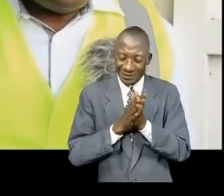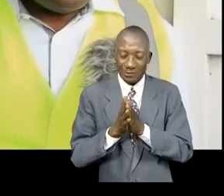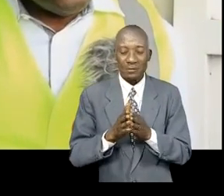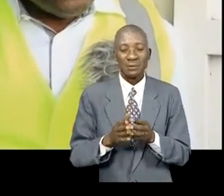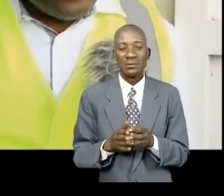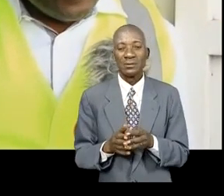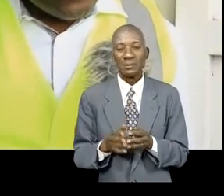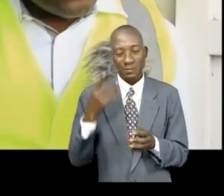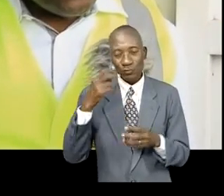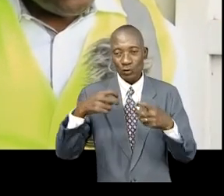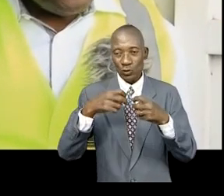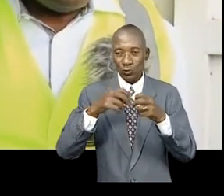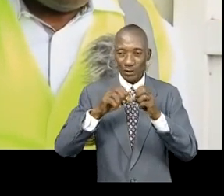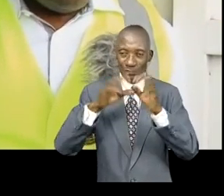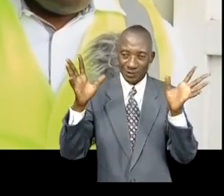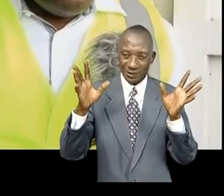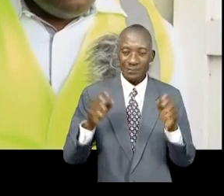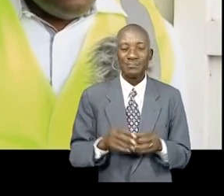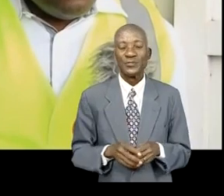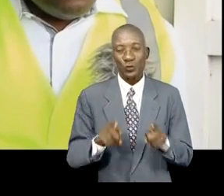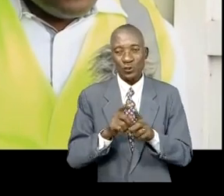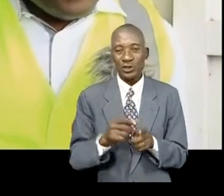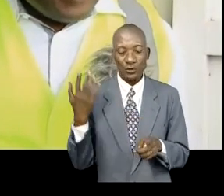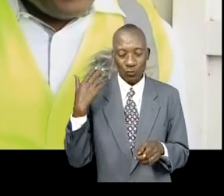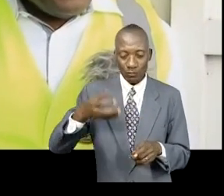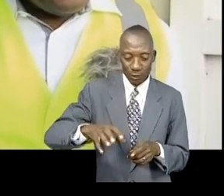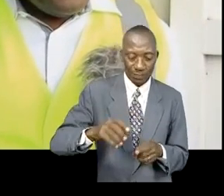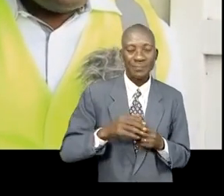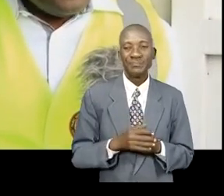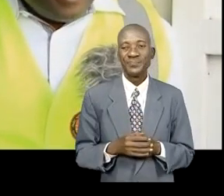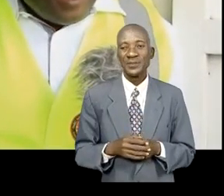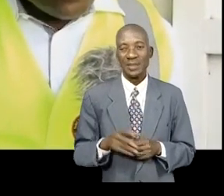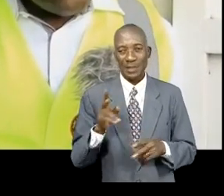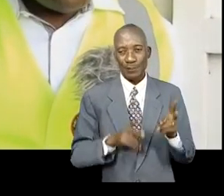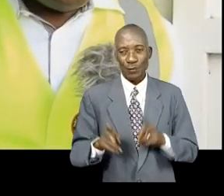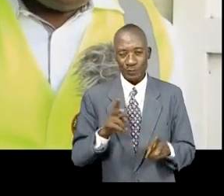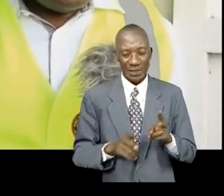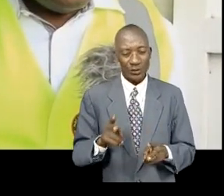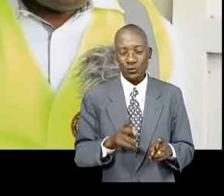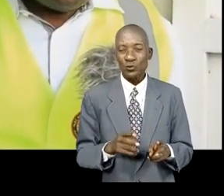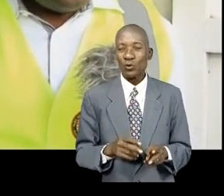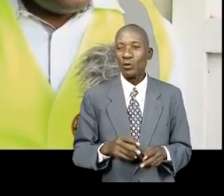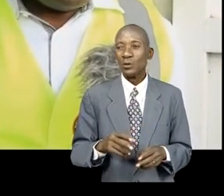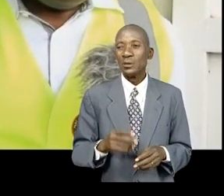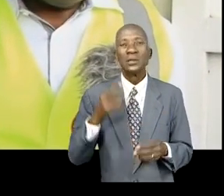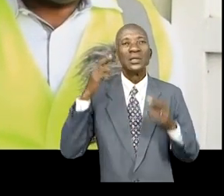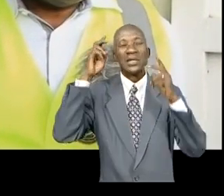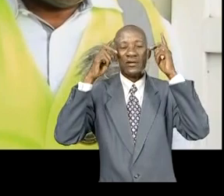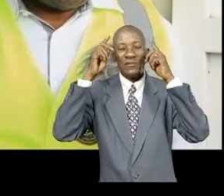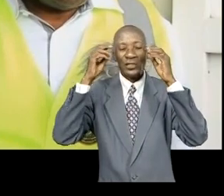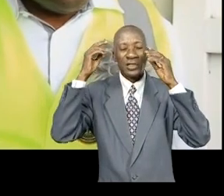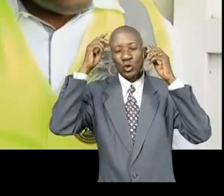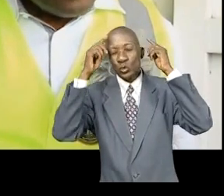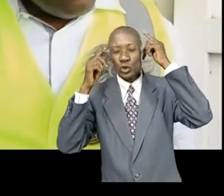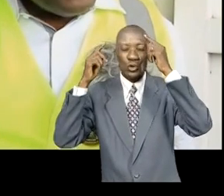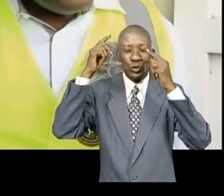aussi les réseaux de Sokodé. Ils attendaient ça. Ils ont maintenant l'énergie et ils peuvent se